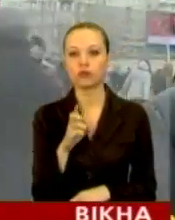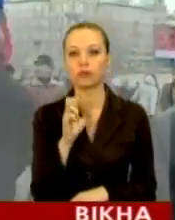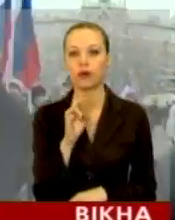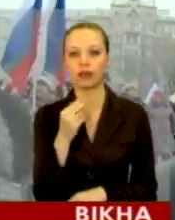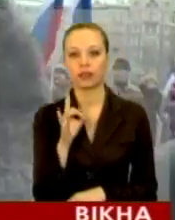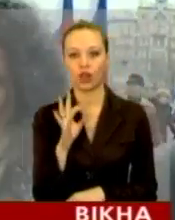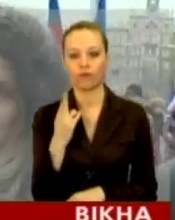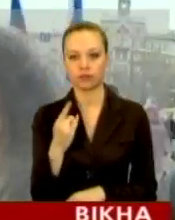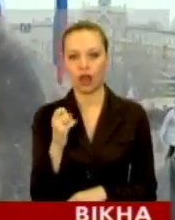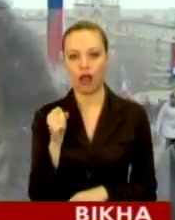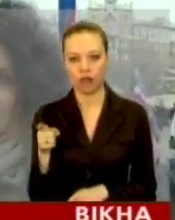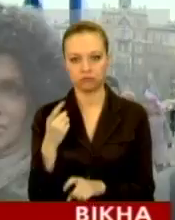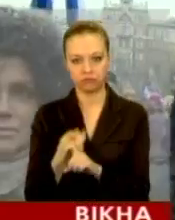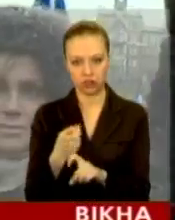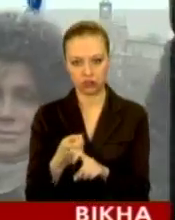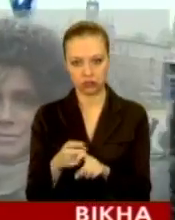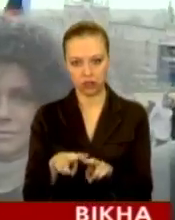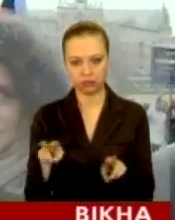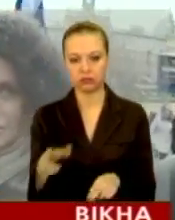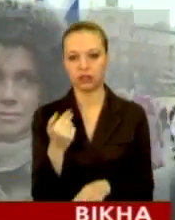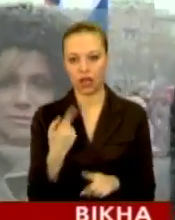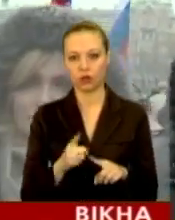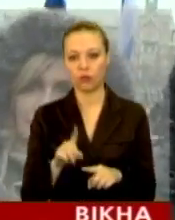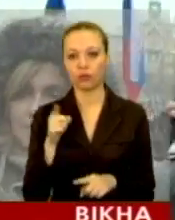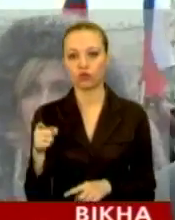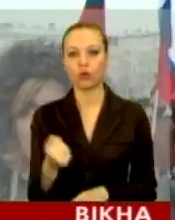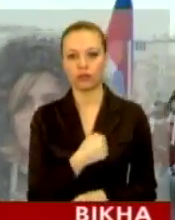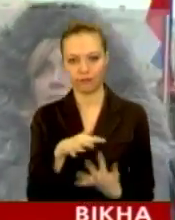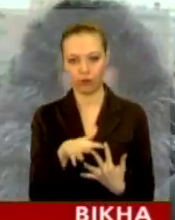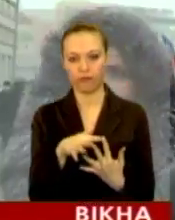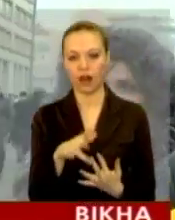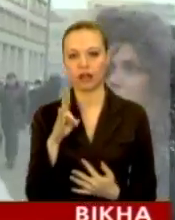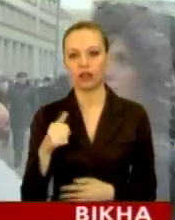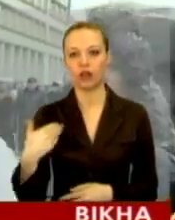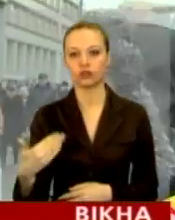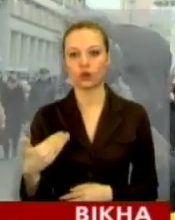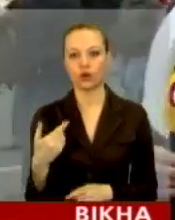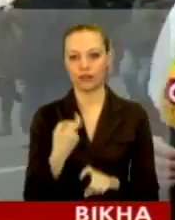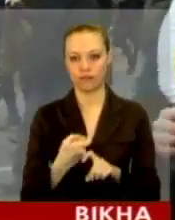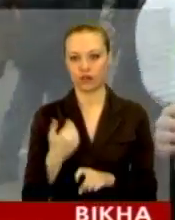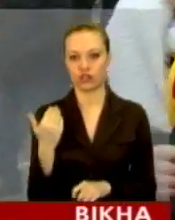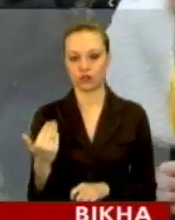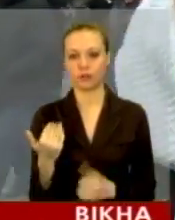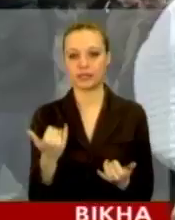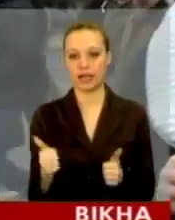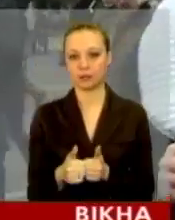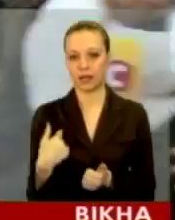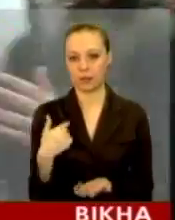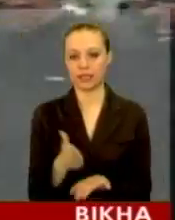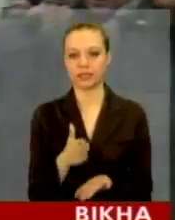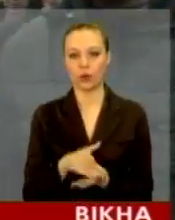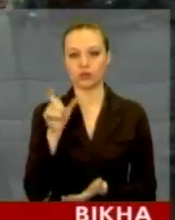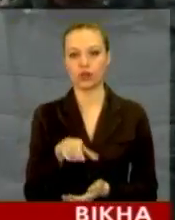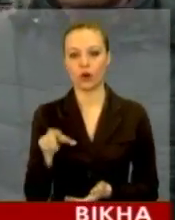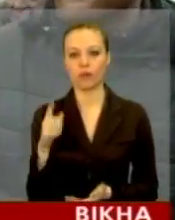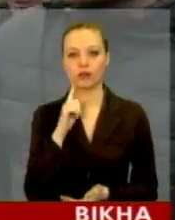Вы... А бандеровцы и фашисты это одно и то же? Тоже, потому что они воевали на стороне фашистской. Зараз біля мене знаходяться